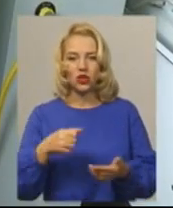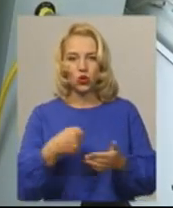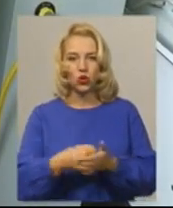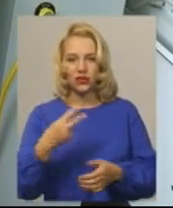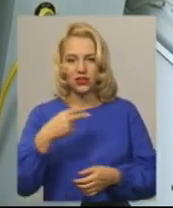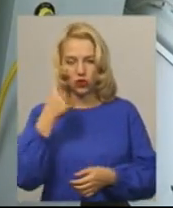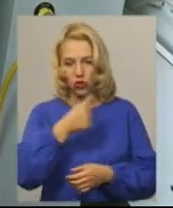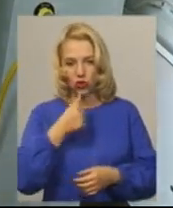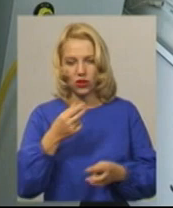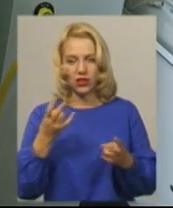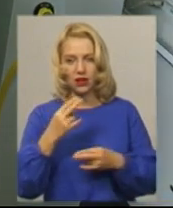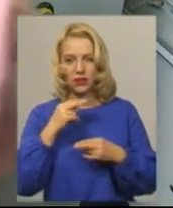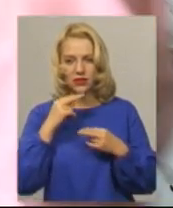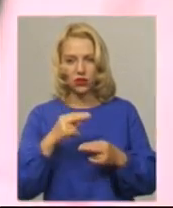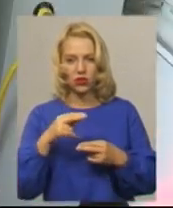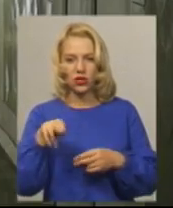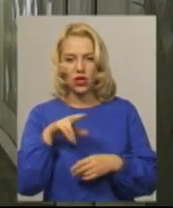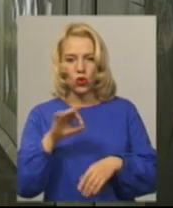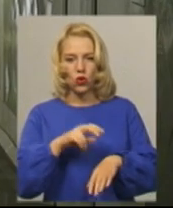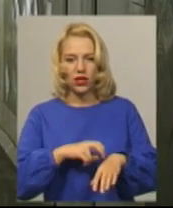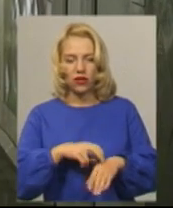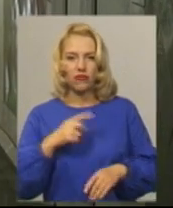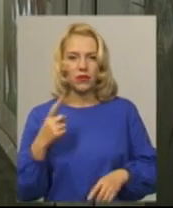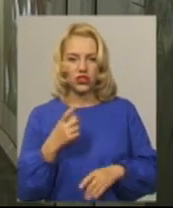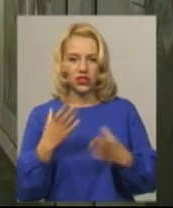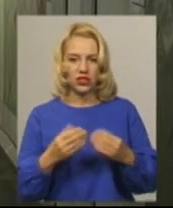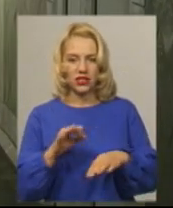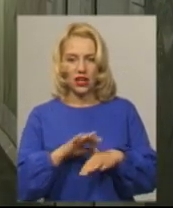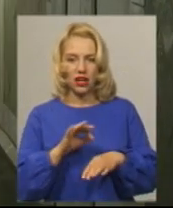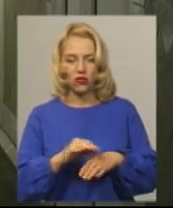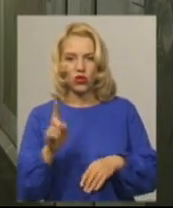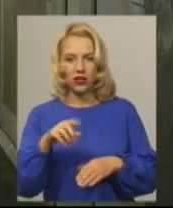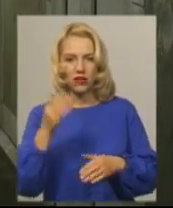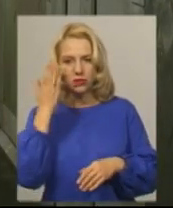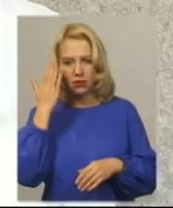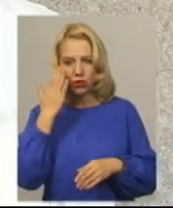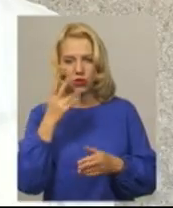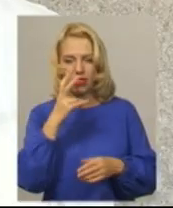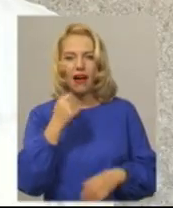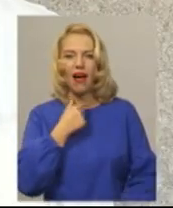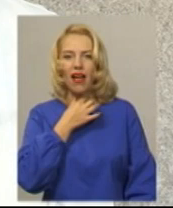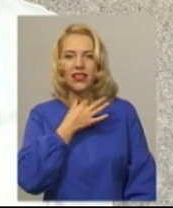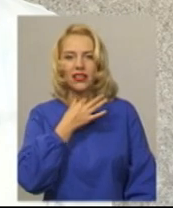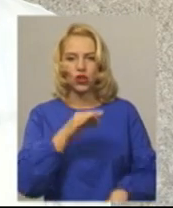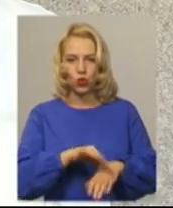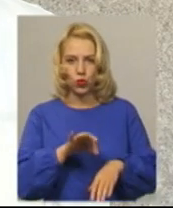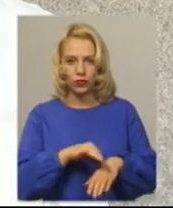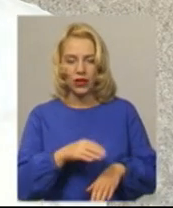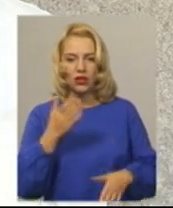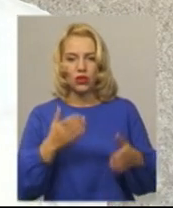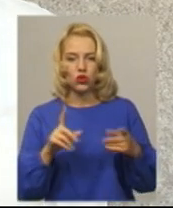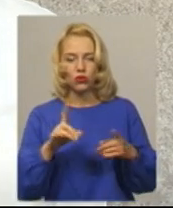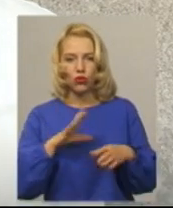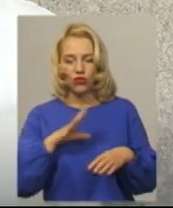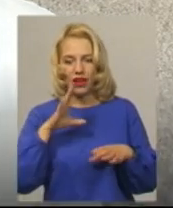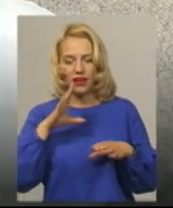Марцонь додає, важливо звернутися до лікарів у перші дні захворювання, навіть при підозрі на ангіну. Щоб був ефект від цього